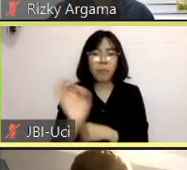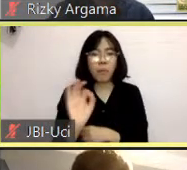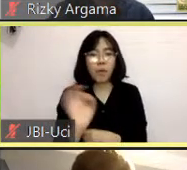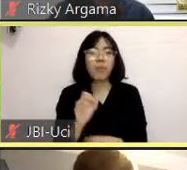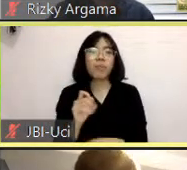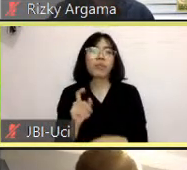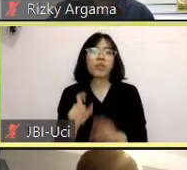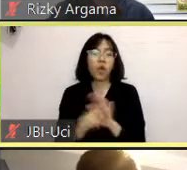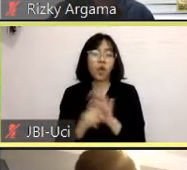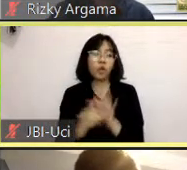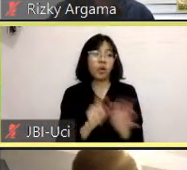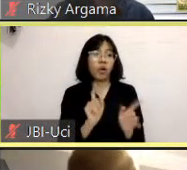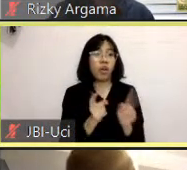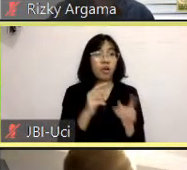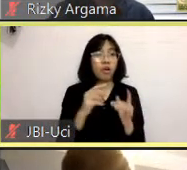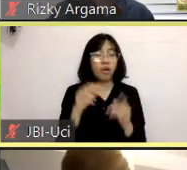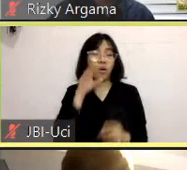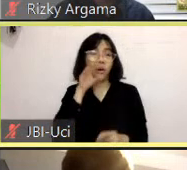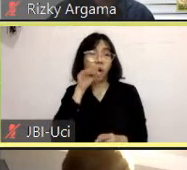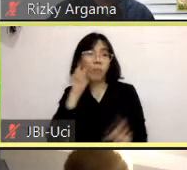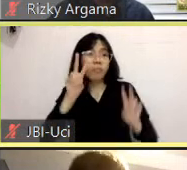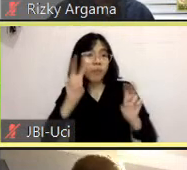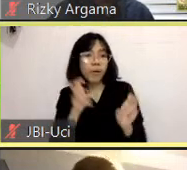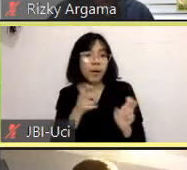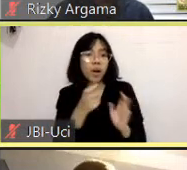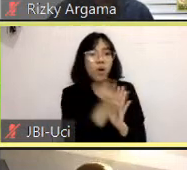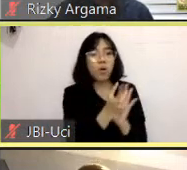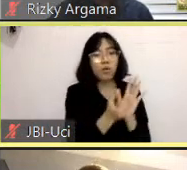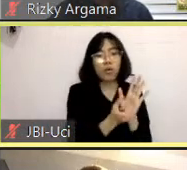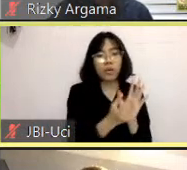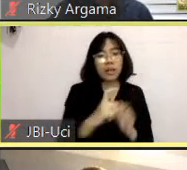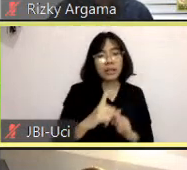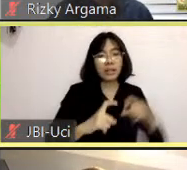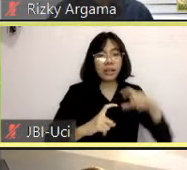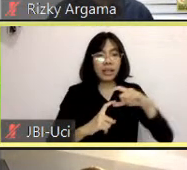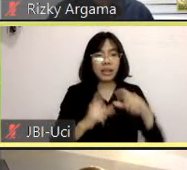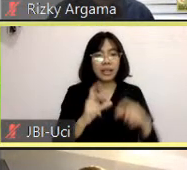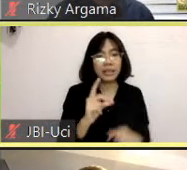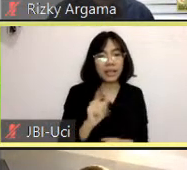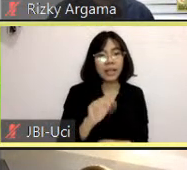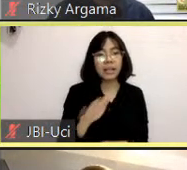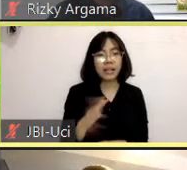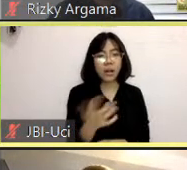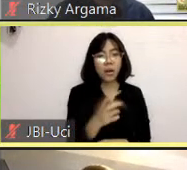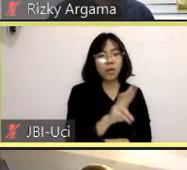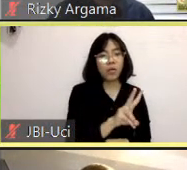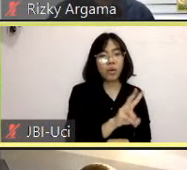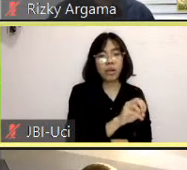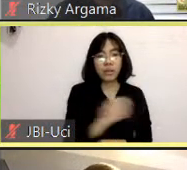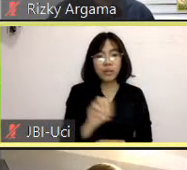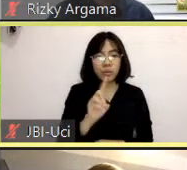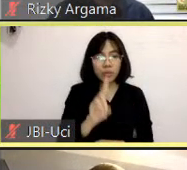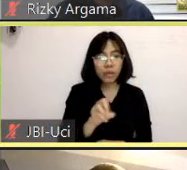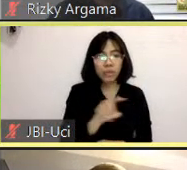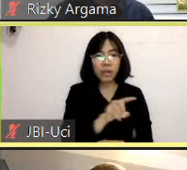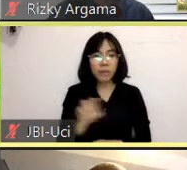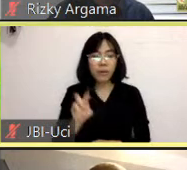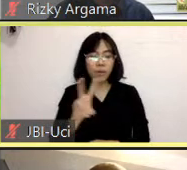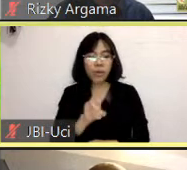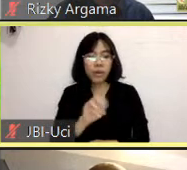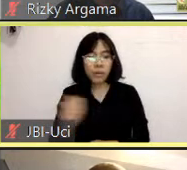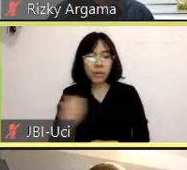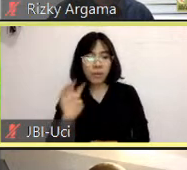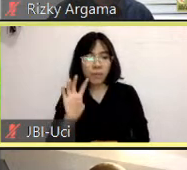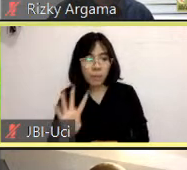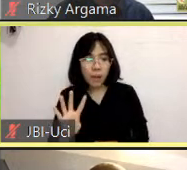undang-undangnya, misalnya ada undang-undang Yayasan tahun 2001 dan 2004, ada bahkan